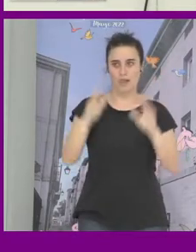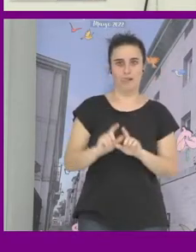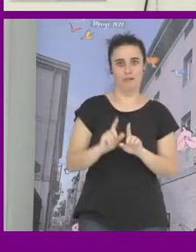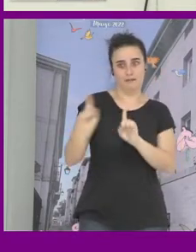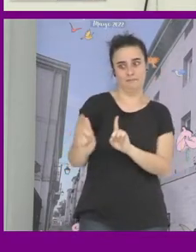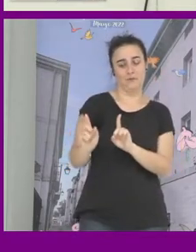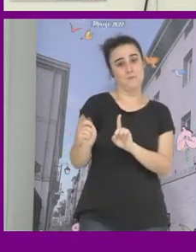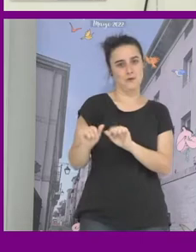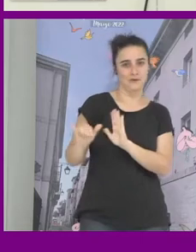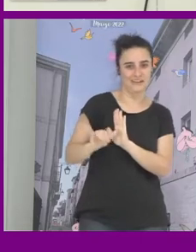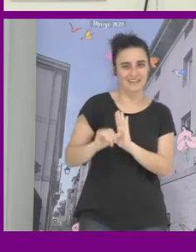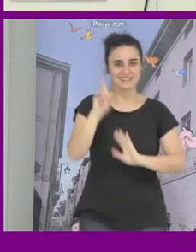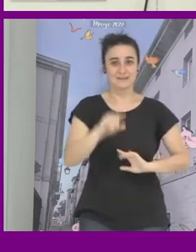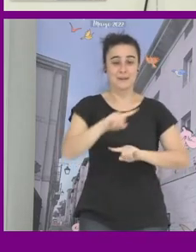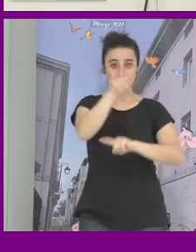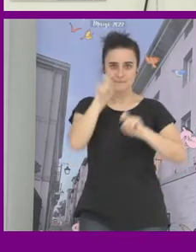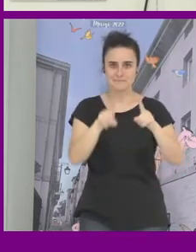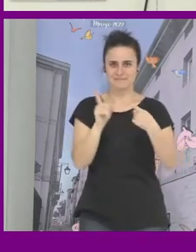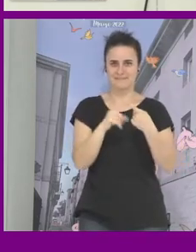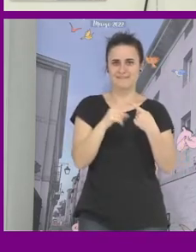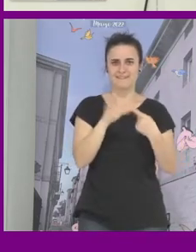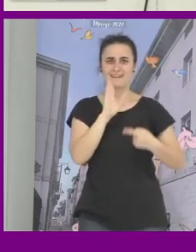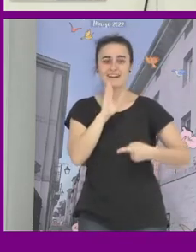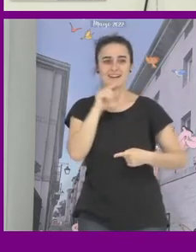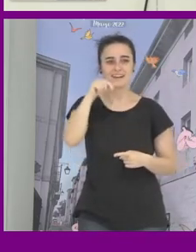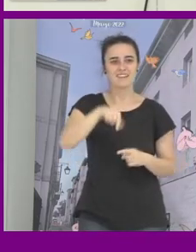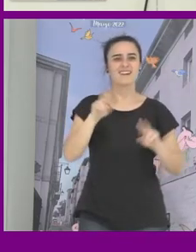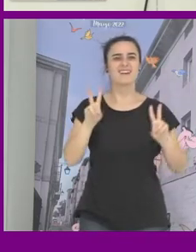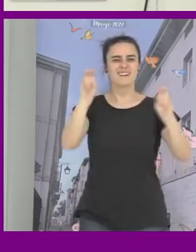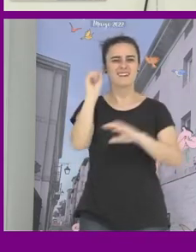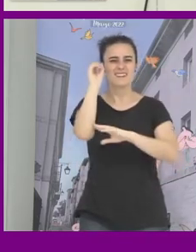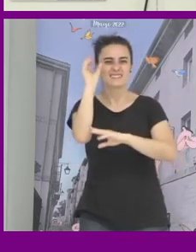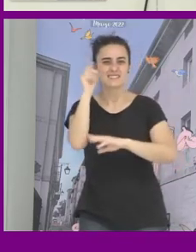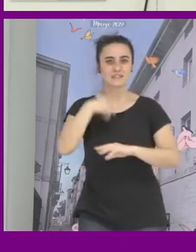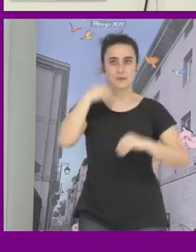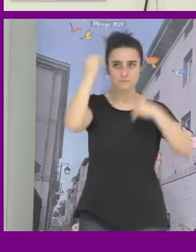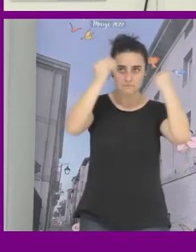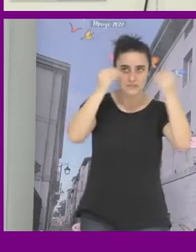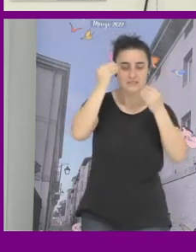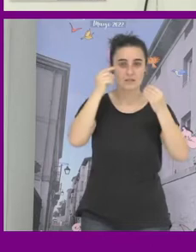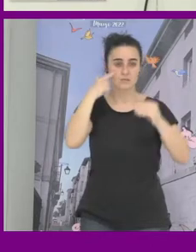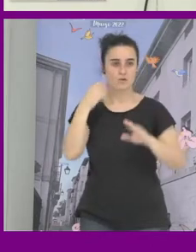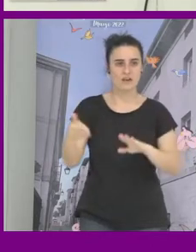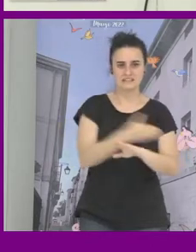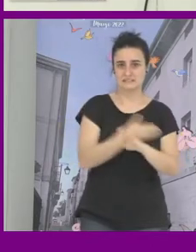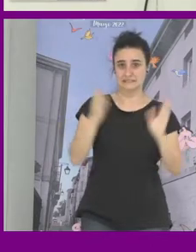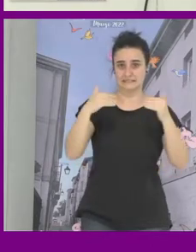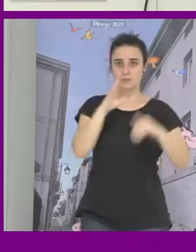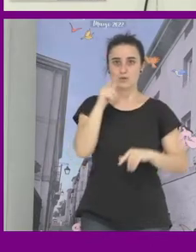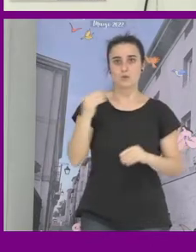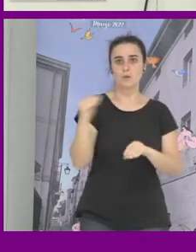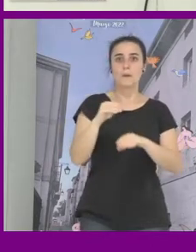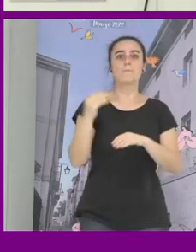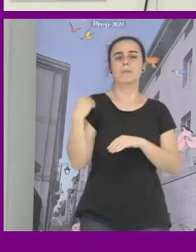eta bota didazun lehenengo galdera, berez nik itzaldia imaginatu dudanean, ez neukan aurre ikusita, eta iruditzen zait, oinarrizko galdera